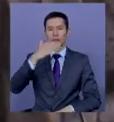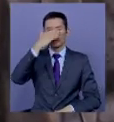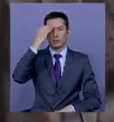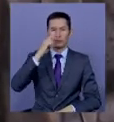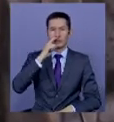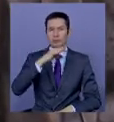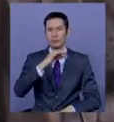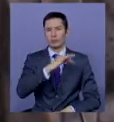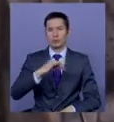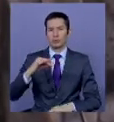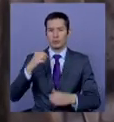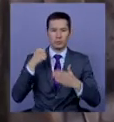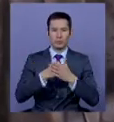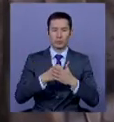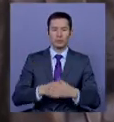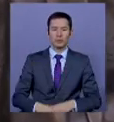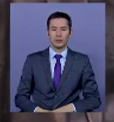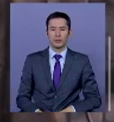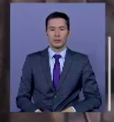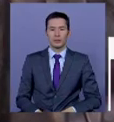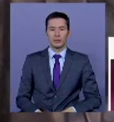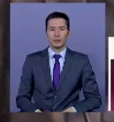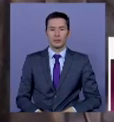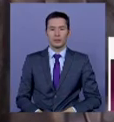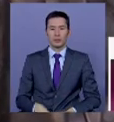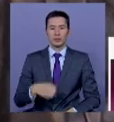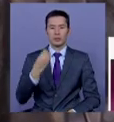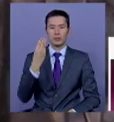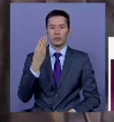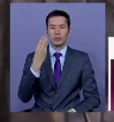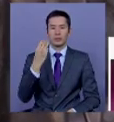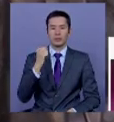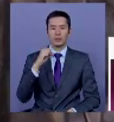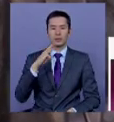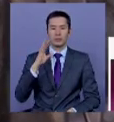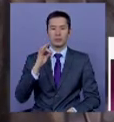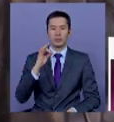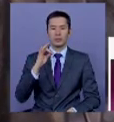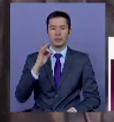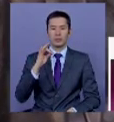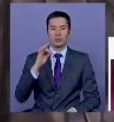өшпейді дейді. Шәмші Қалдаяқов халықтың сүйген композиторы,